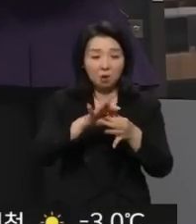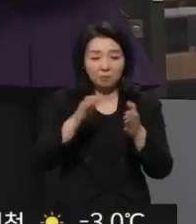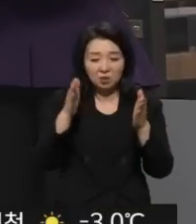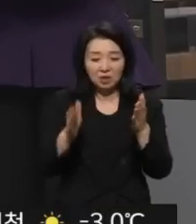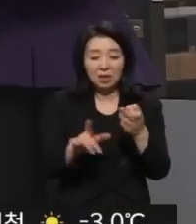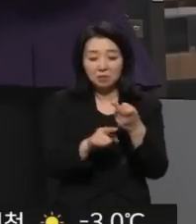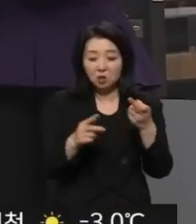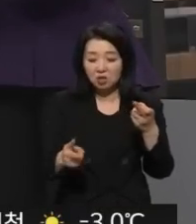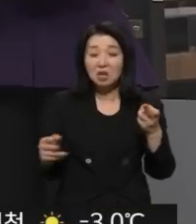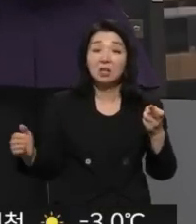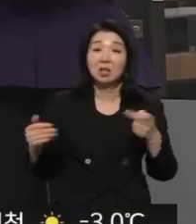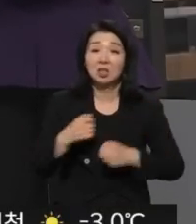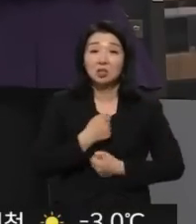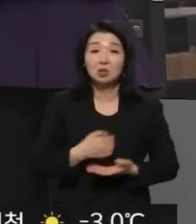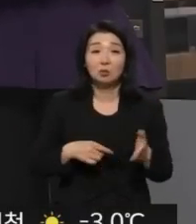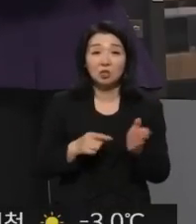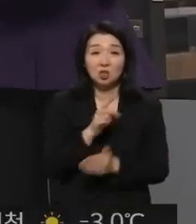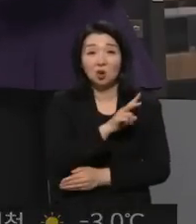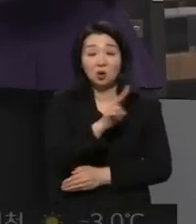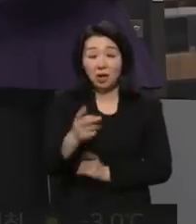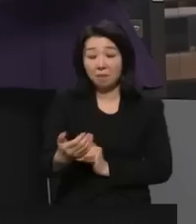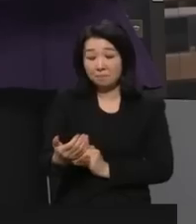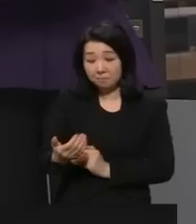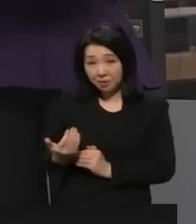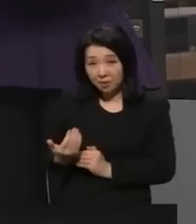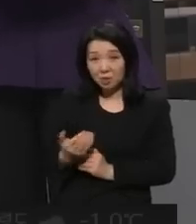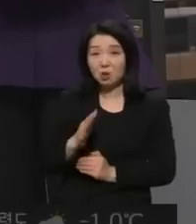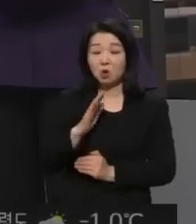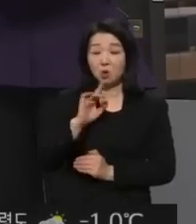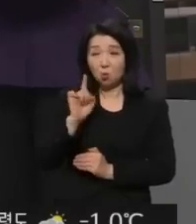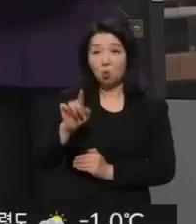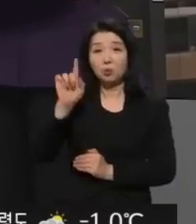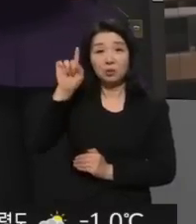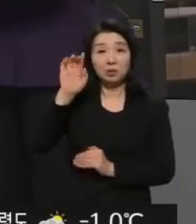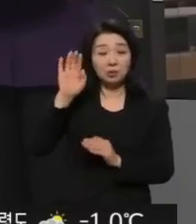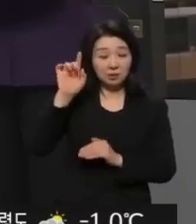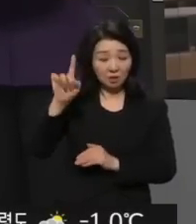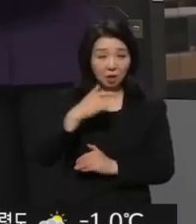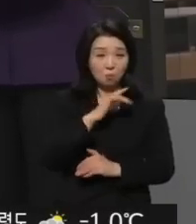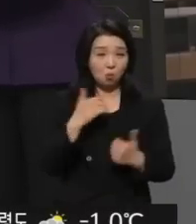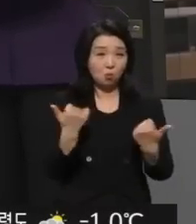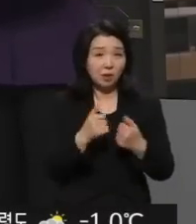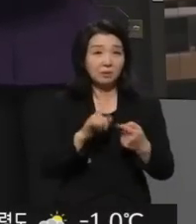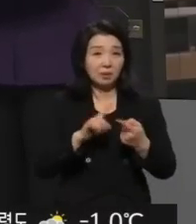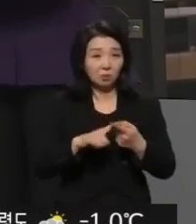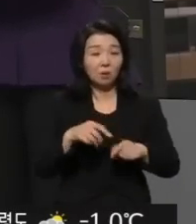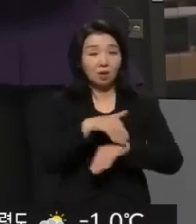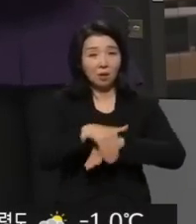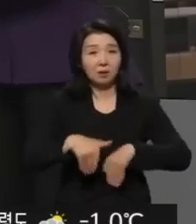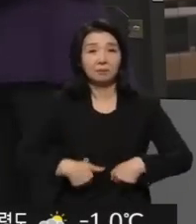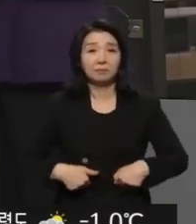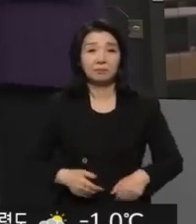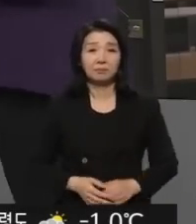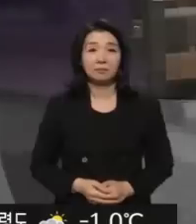시한을 지키기 위해서 미리 여야가 잡아놓았던 오늘과 내일 본회의를 예정대로 열자고 했습니다.